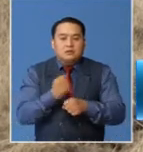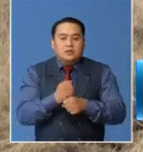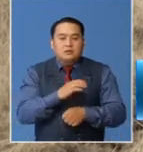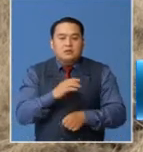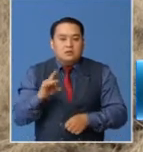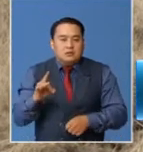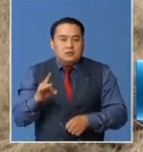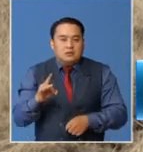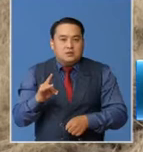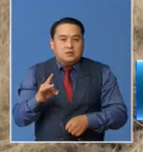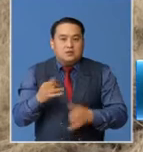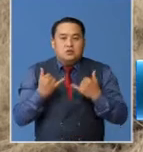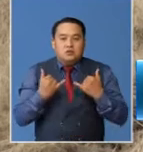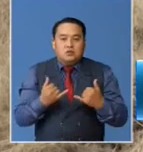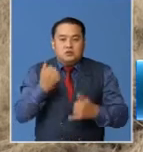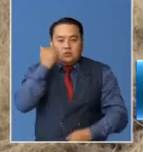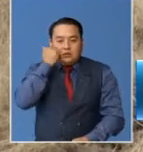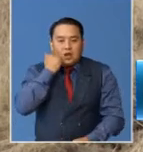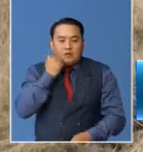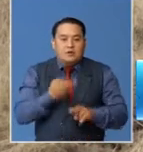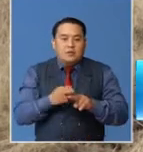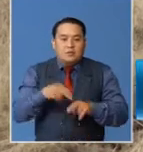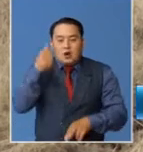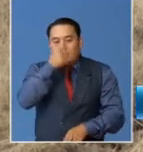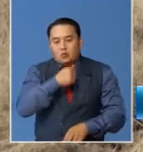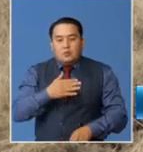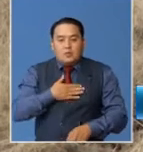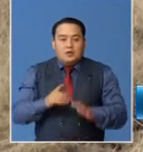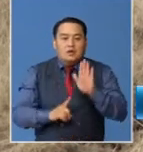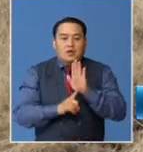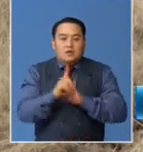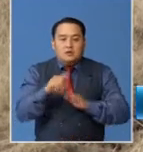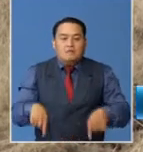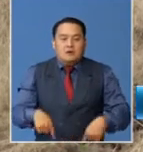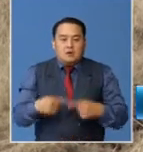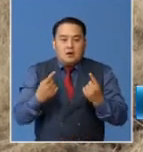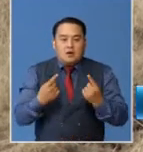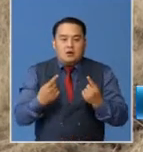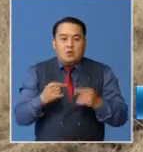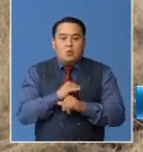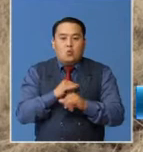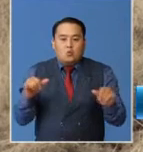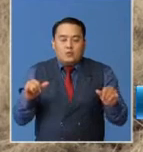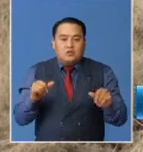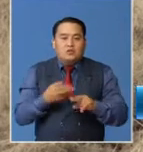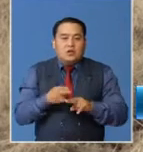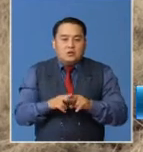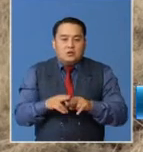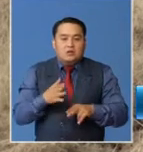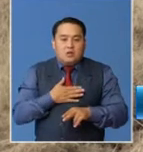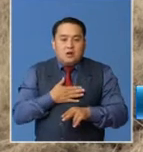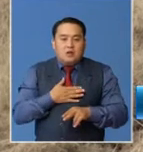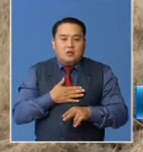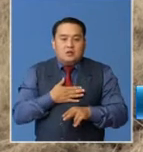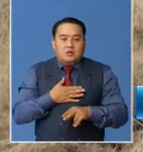Советском Союзе. Сейчас она устарела. В этом году вот мы начали восстанавливать вот эту всю орошительную систему, нашу вот